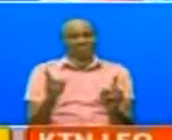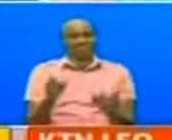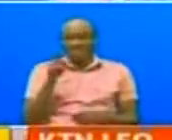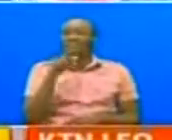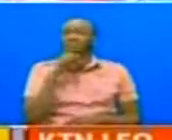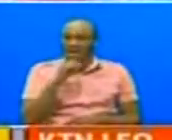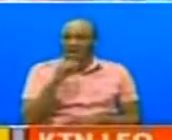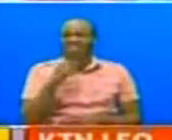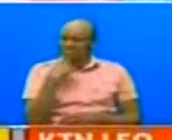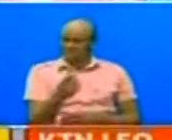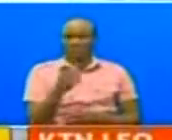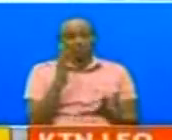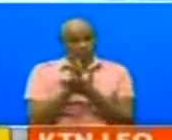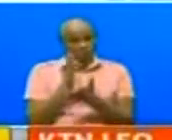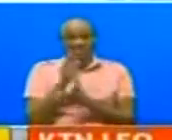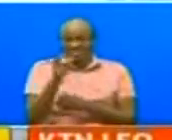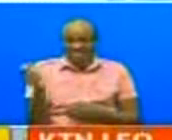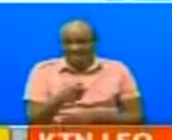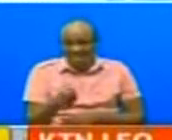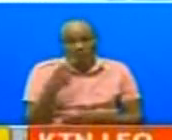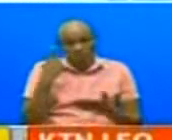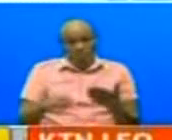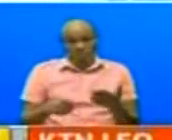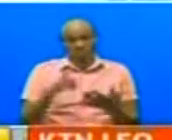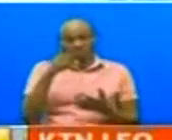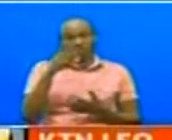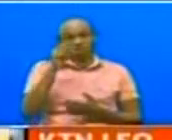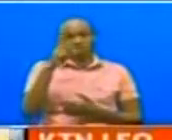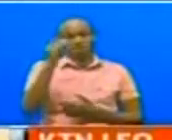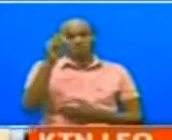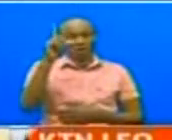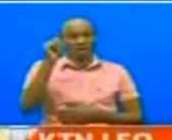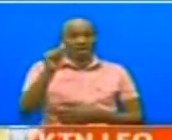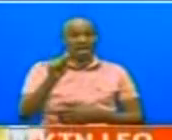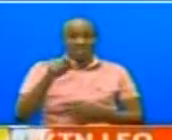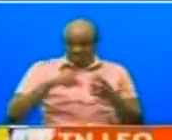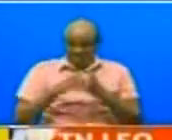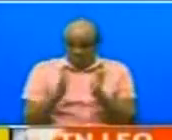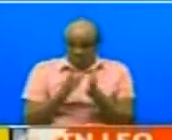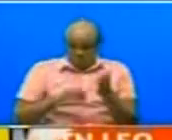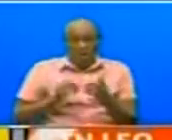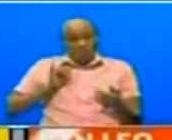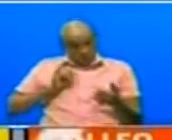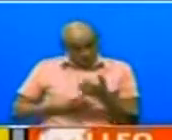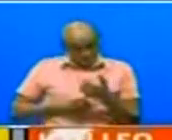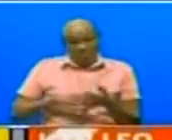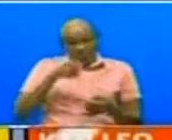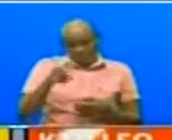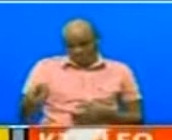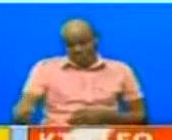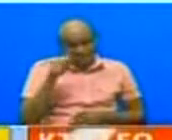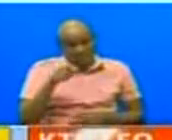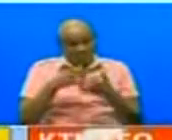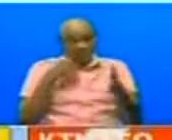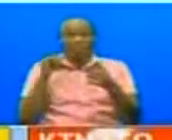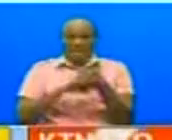Lekia ananistajabisha kwamba kengele hii maarufu ndwa la Kisamburu huanza na mwanamke kuiokota kabla au baada ya